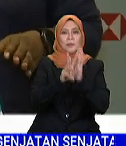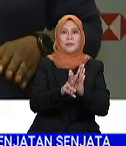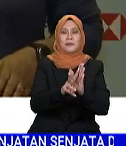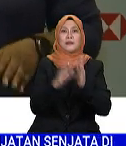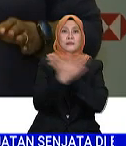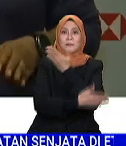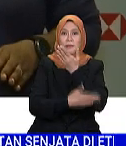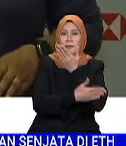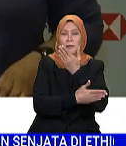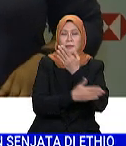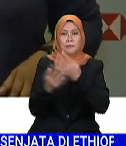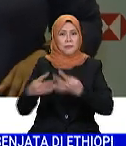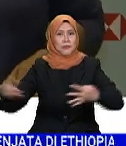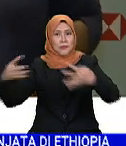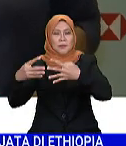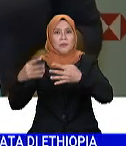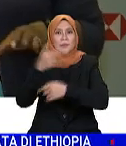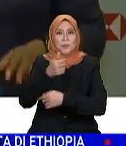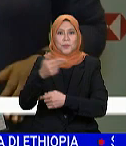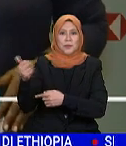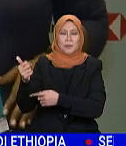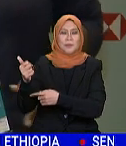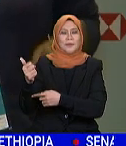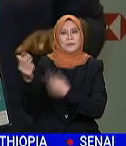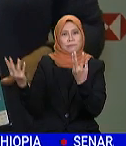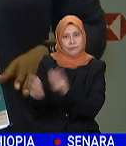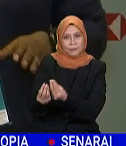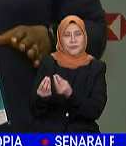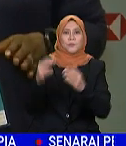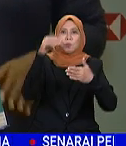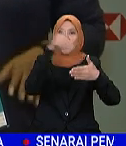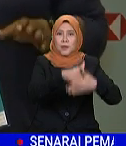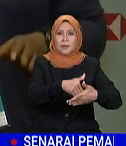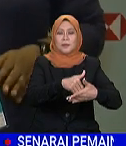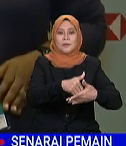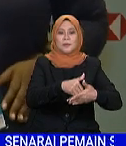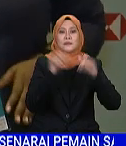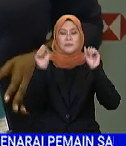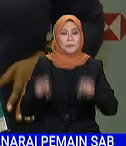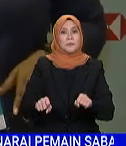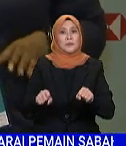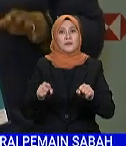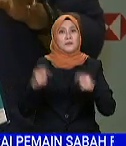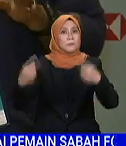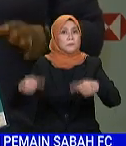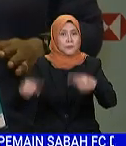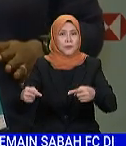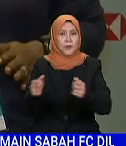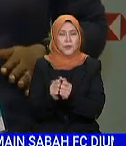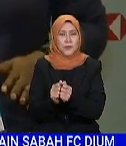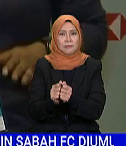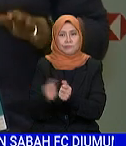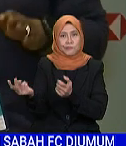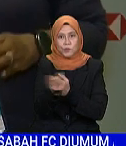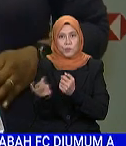mara ke pusingan suku akhir terbuka Indonesia lebih sedikit. Undian yang membuatkan mereka bertemu antara satu